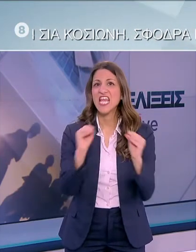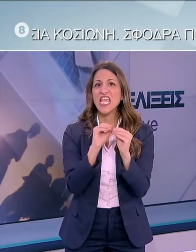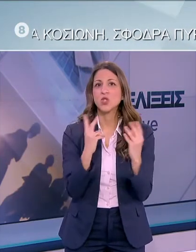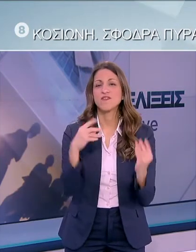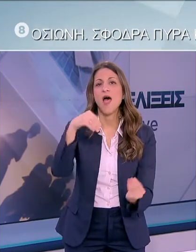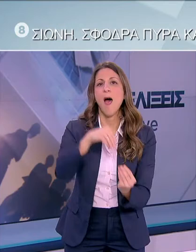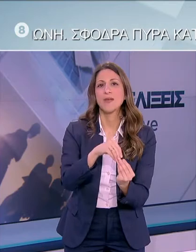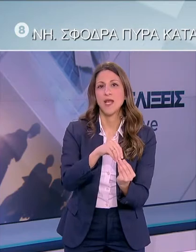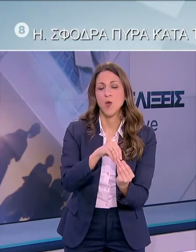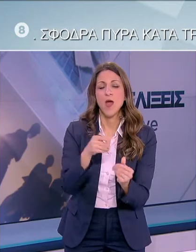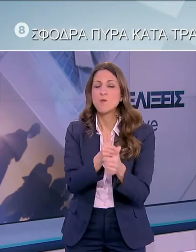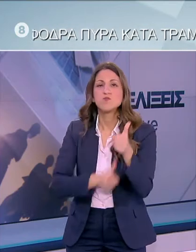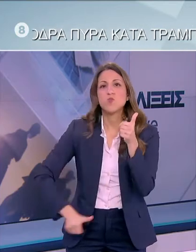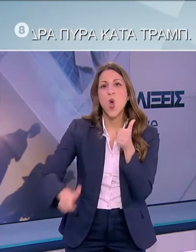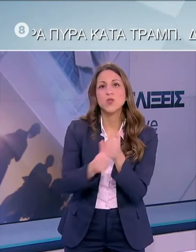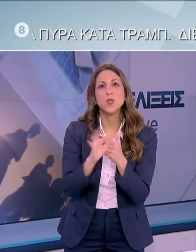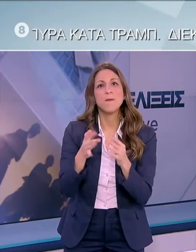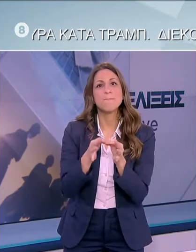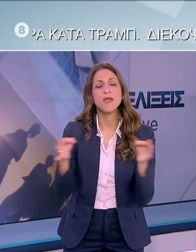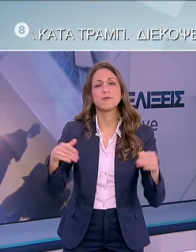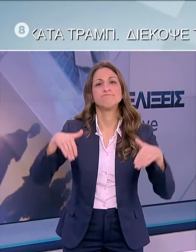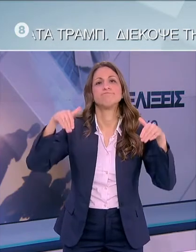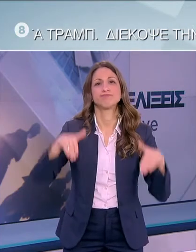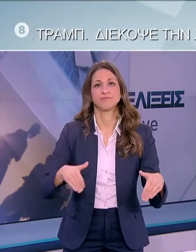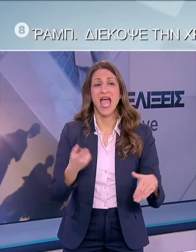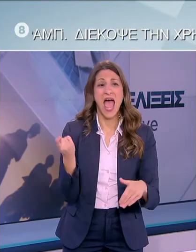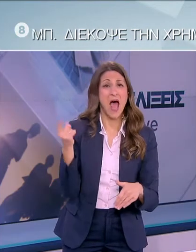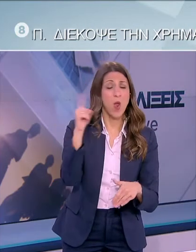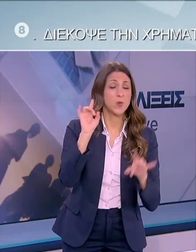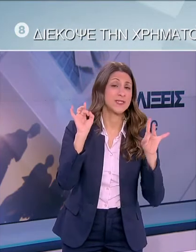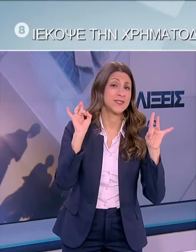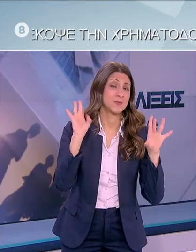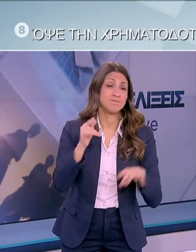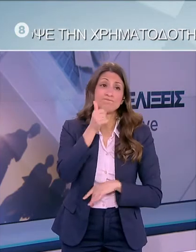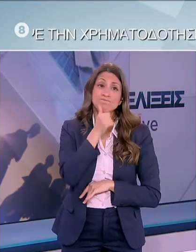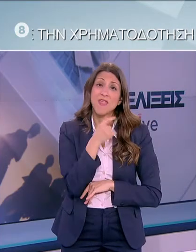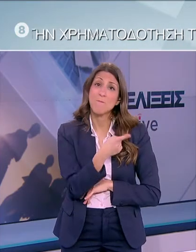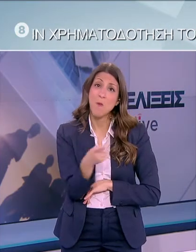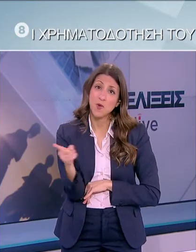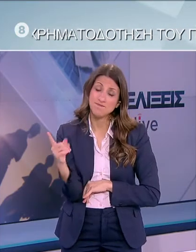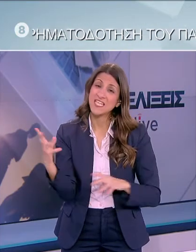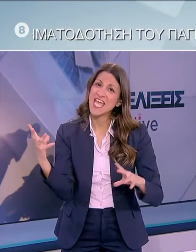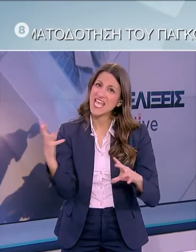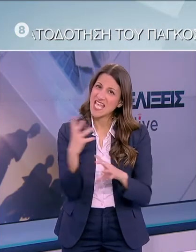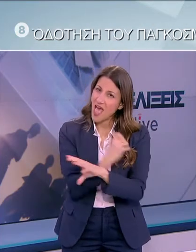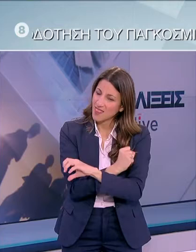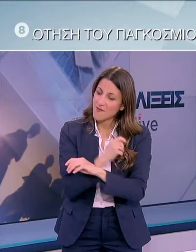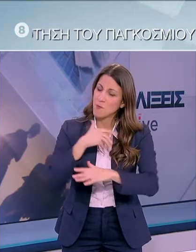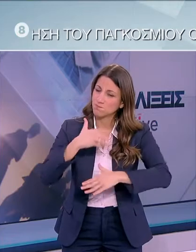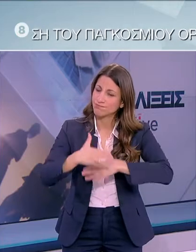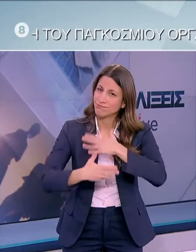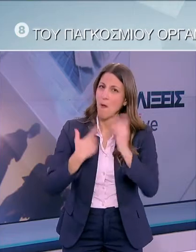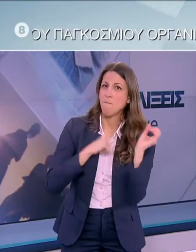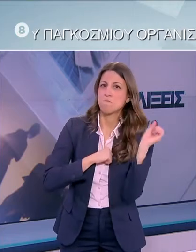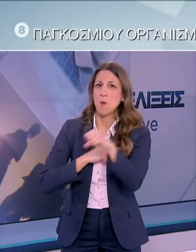να είναι το πώς θα τα τηρήσουμε ευλαβικά. Αυτό και μόνο. Υπομονή λοιπόν, ώστε να κερδίσουμε αυτή τη μάχη οριστικά, γιατί τα αισιόδοξα